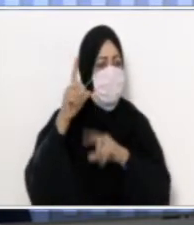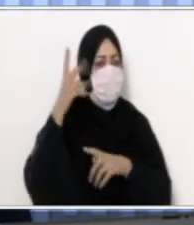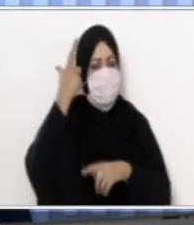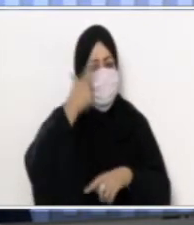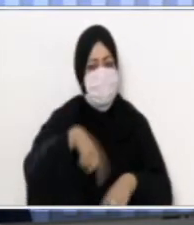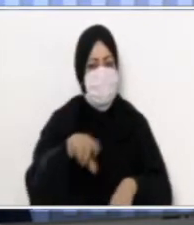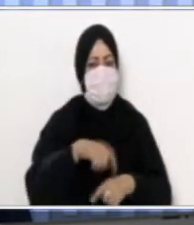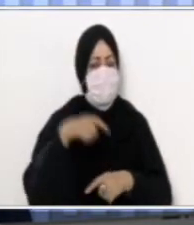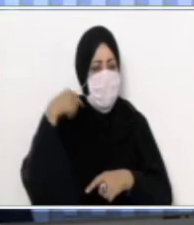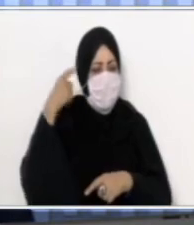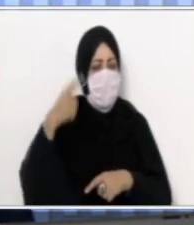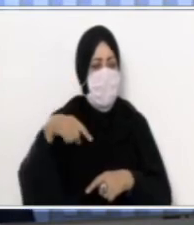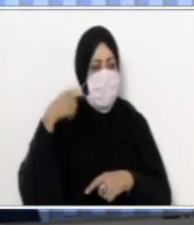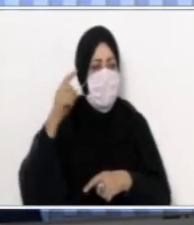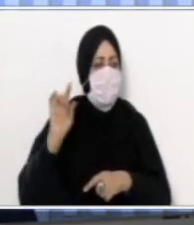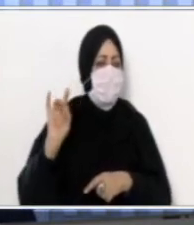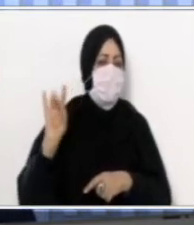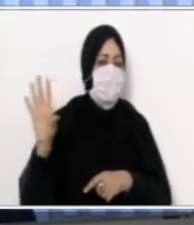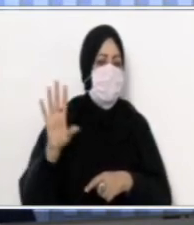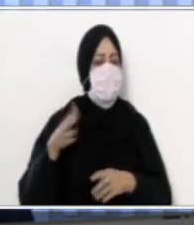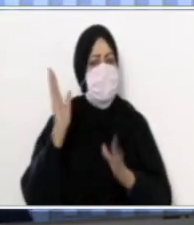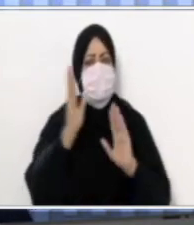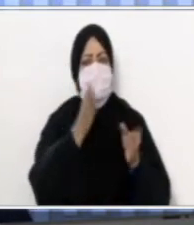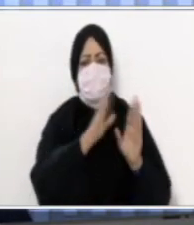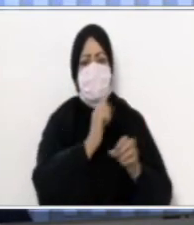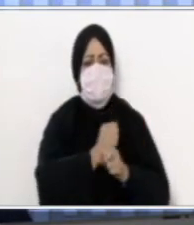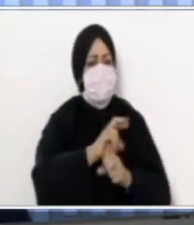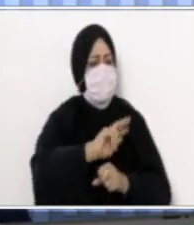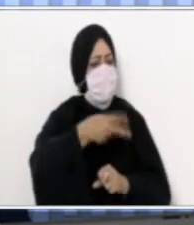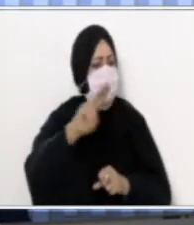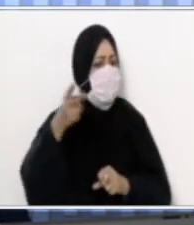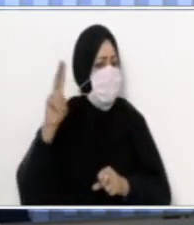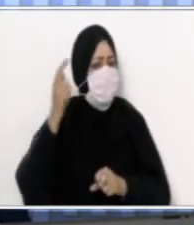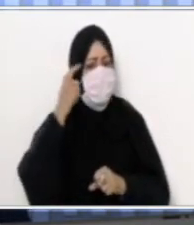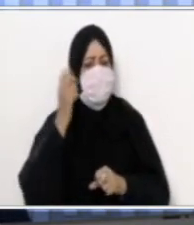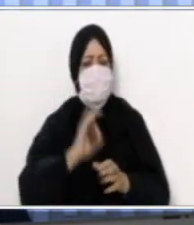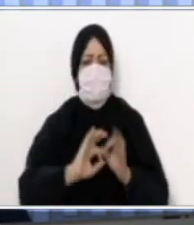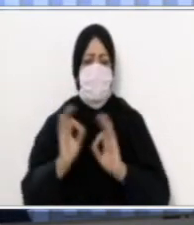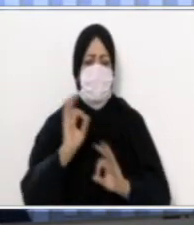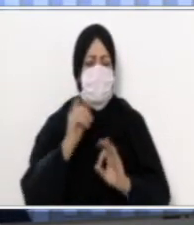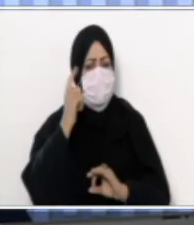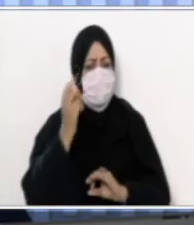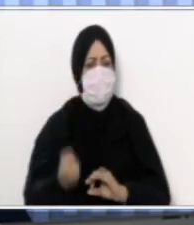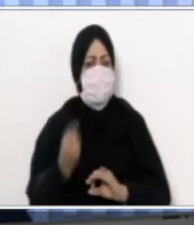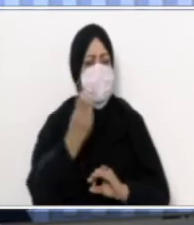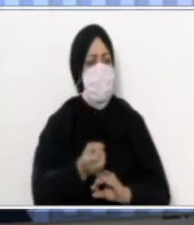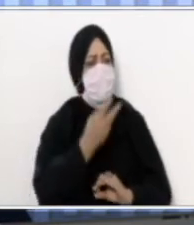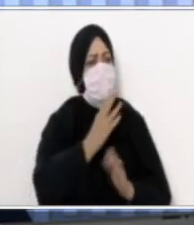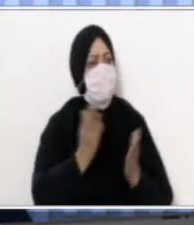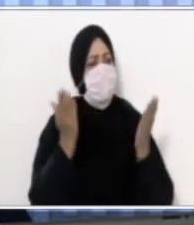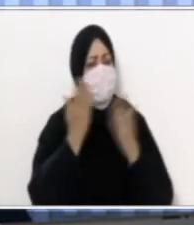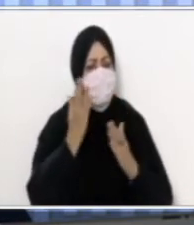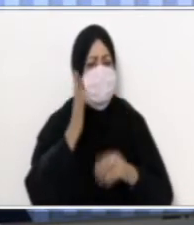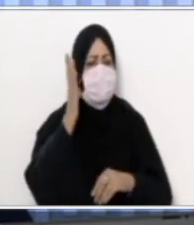إليها، وأن تشغلي نفسك، ما تخليش روحك فاضية بكل هذا أولا. ثم ثانيا يعني لما يقول لك فيه شك أن نزول دم